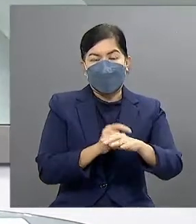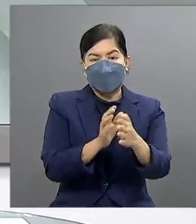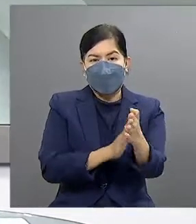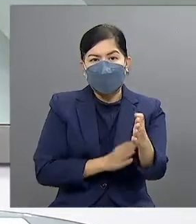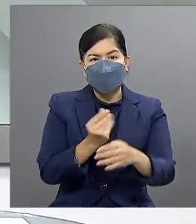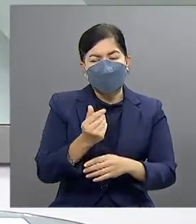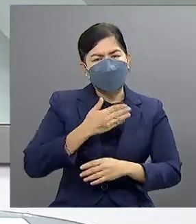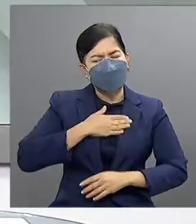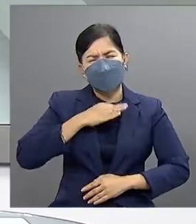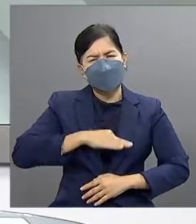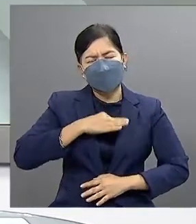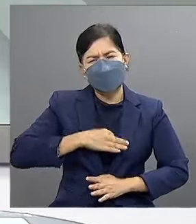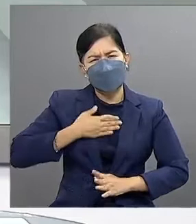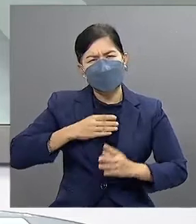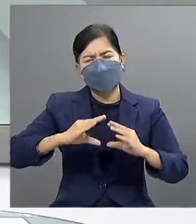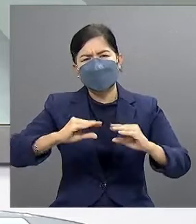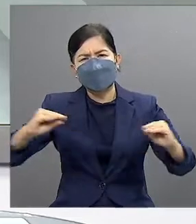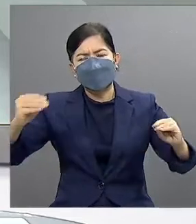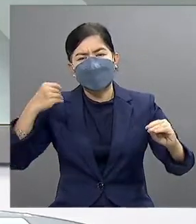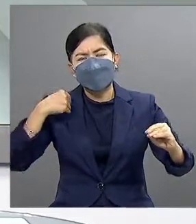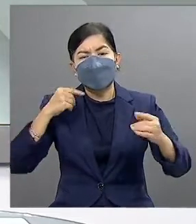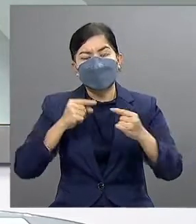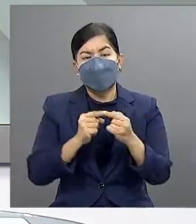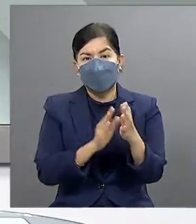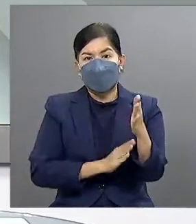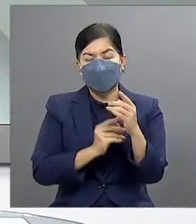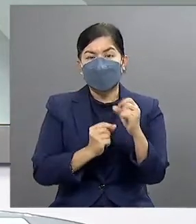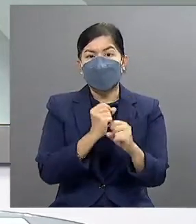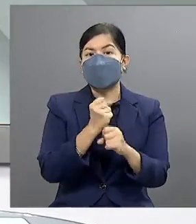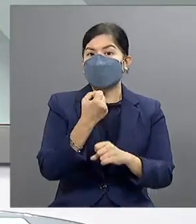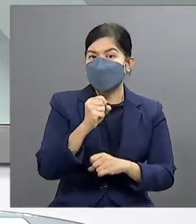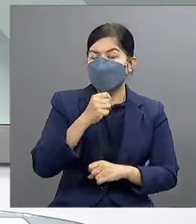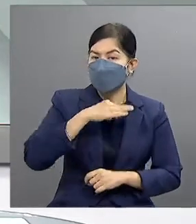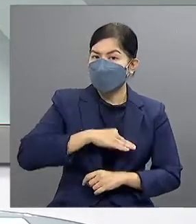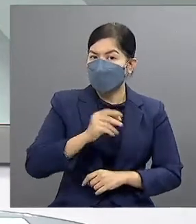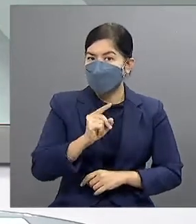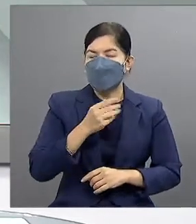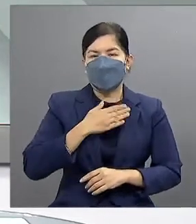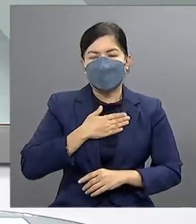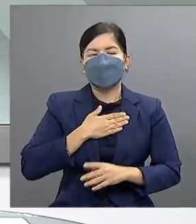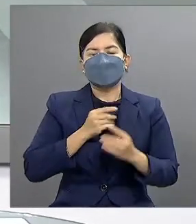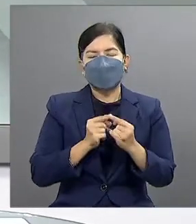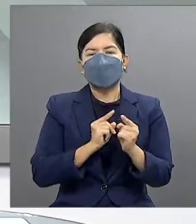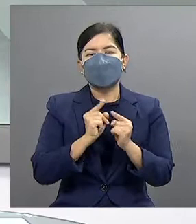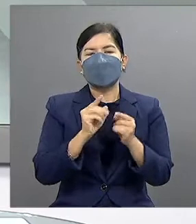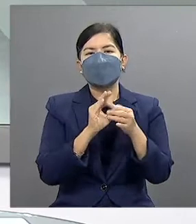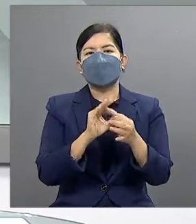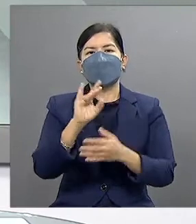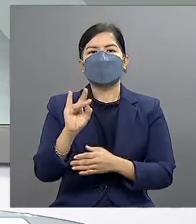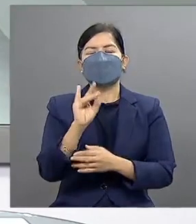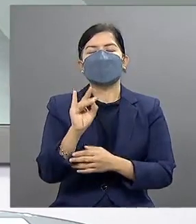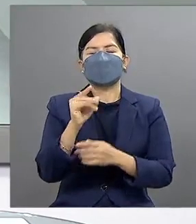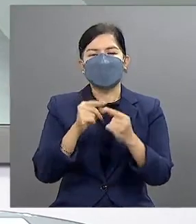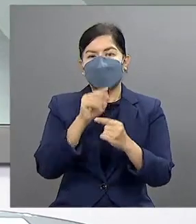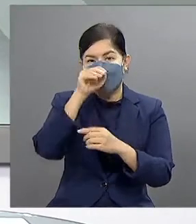ปีเราจะรู้สึกอย่างไรผมกำลังพูดถึงเรื่องราวของพังโยครับเป็นช้างที่ถูกขโมยไปขายต่อให้กับปางช้างแห่งหนึ่